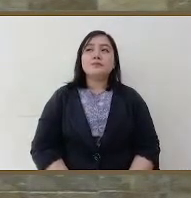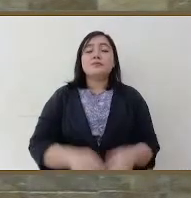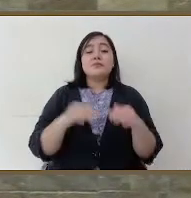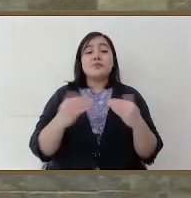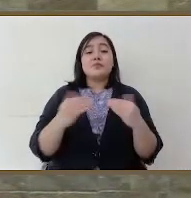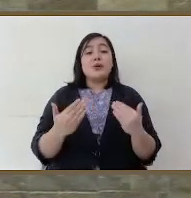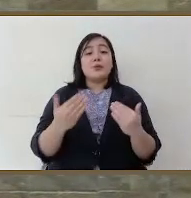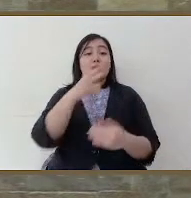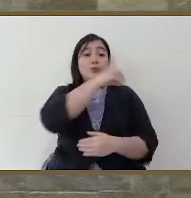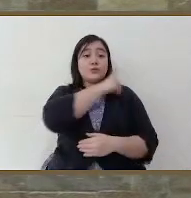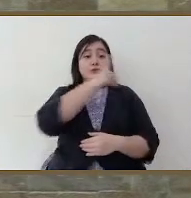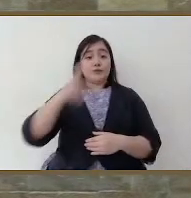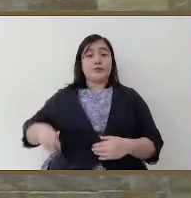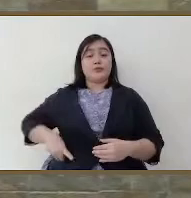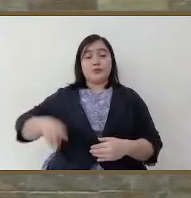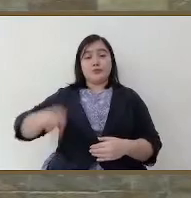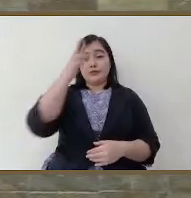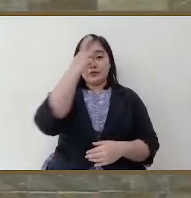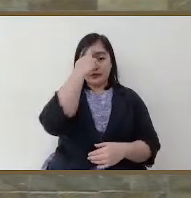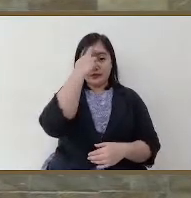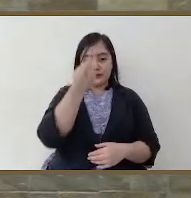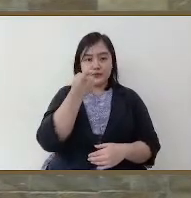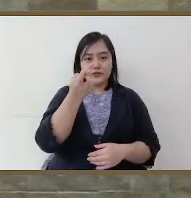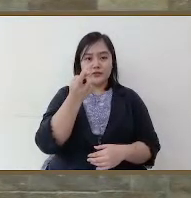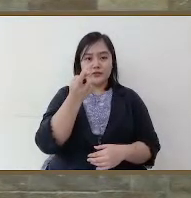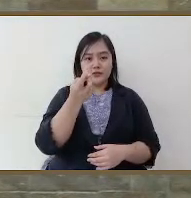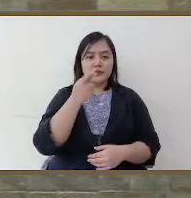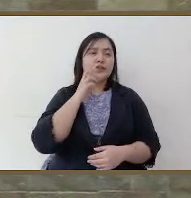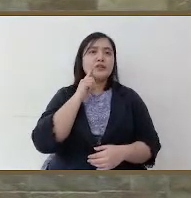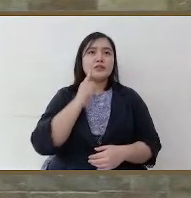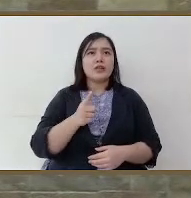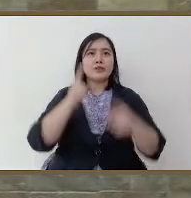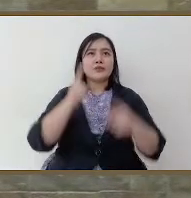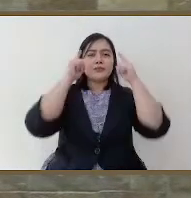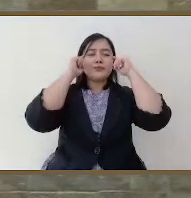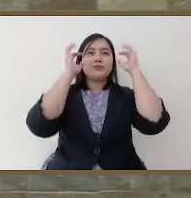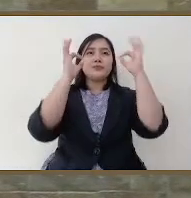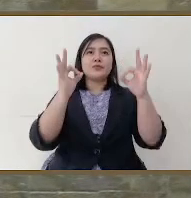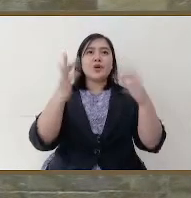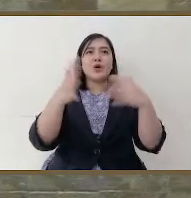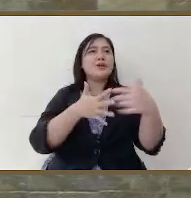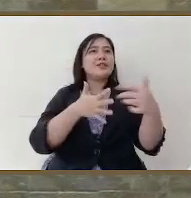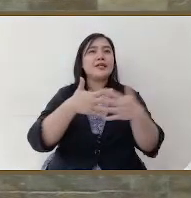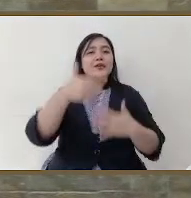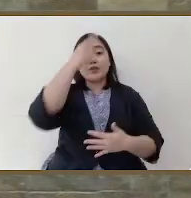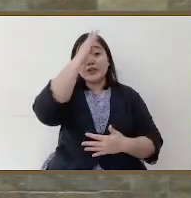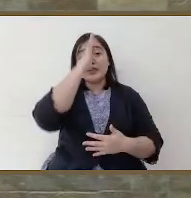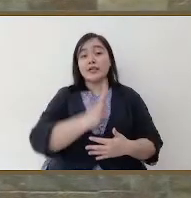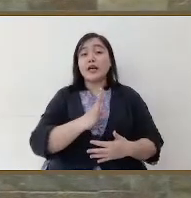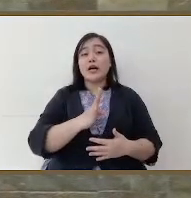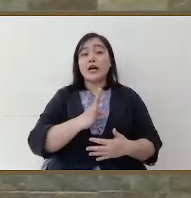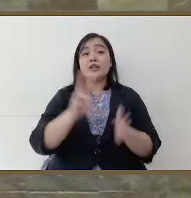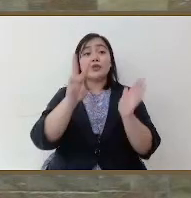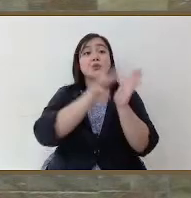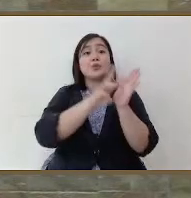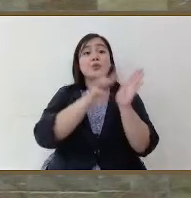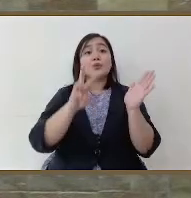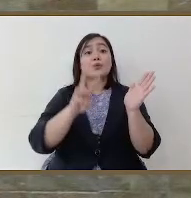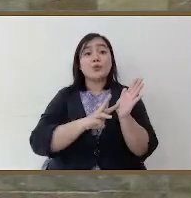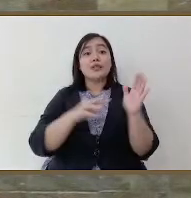ko. Kung anong kalooban ng Diyos, yun na lang gagawin ko sa buhay ko. And everybody can do